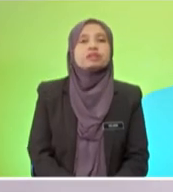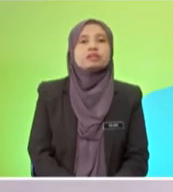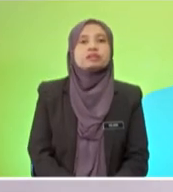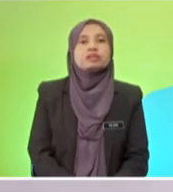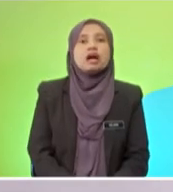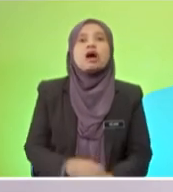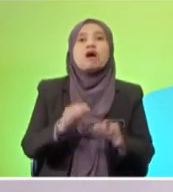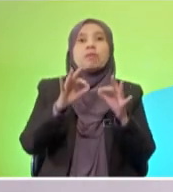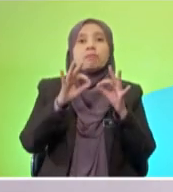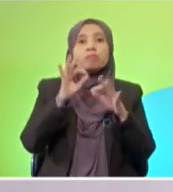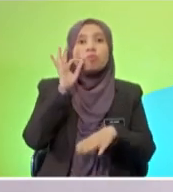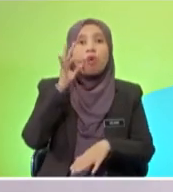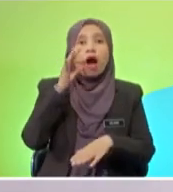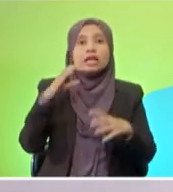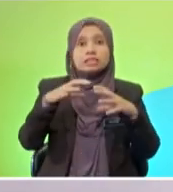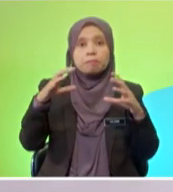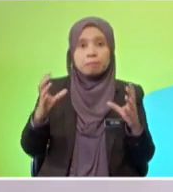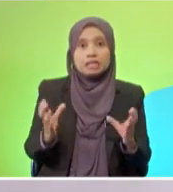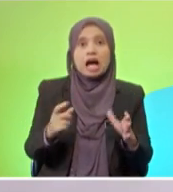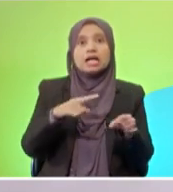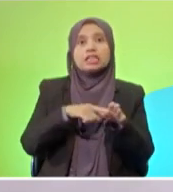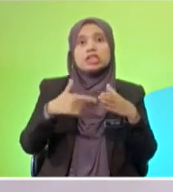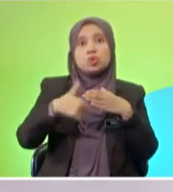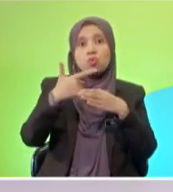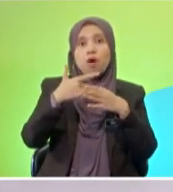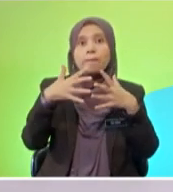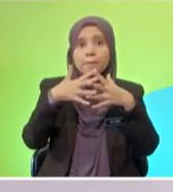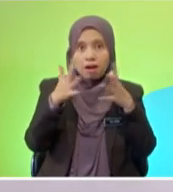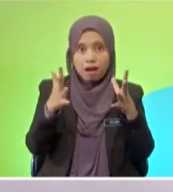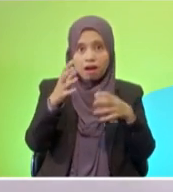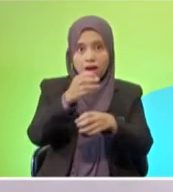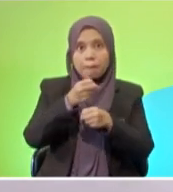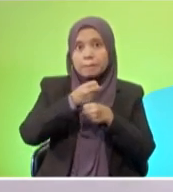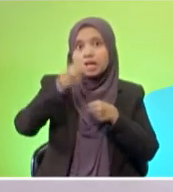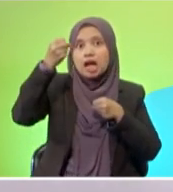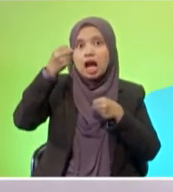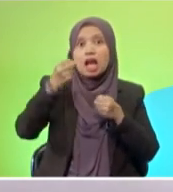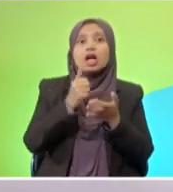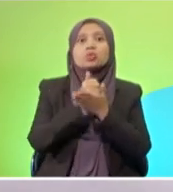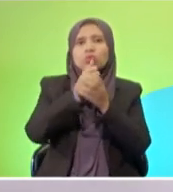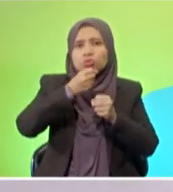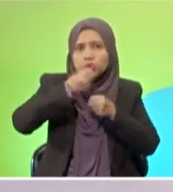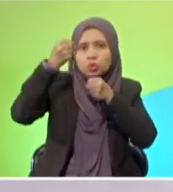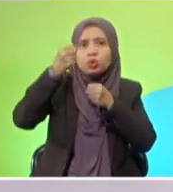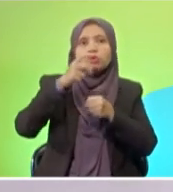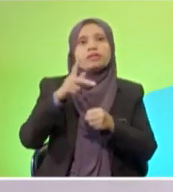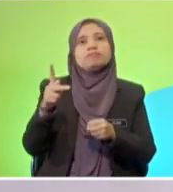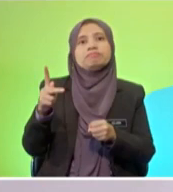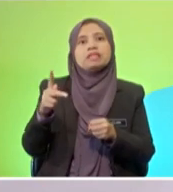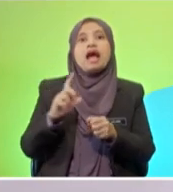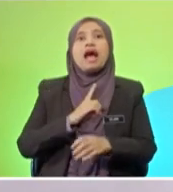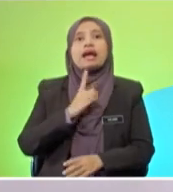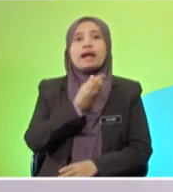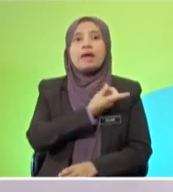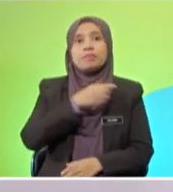buah cempedak diluar pagar ambil galah tolong jolokkan kami